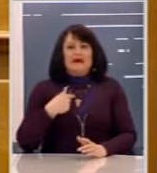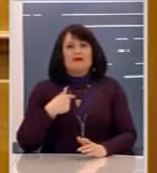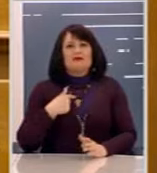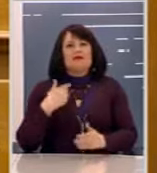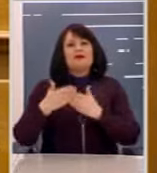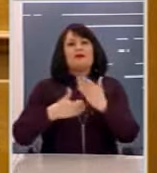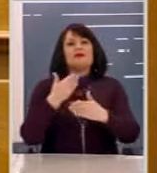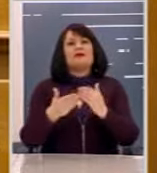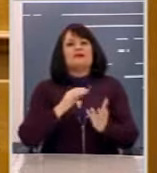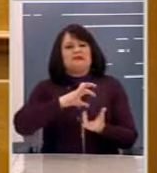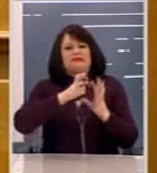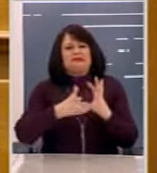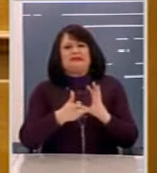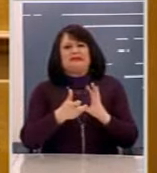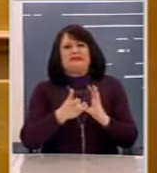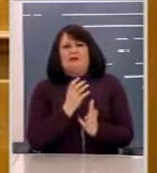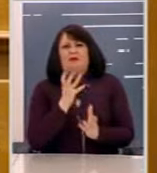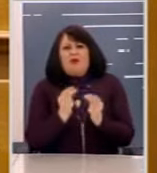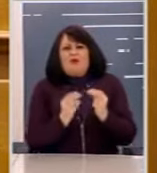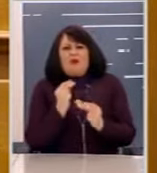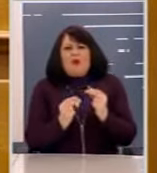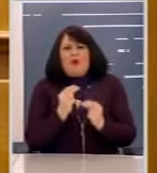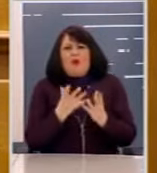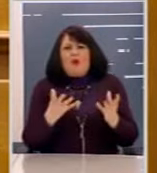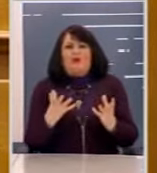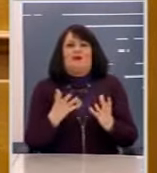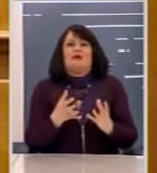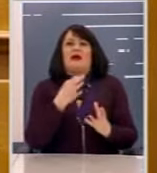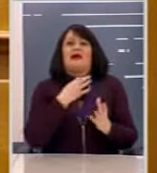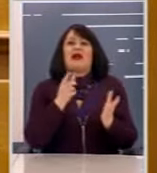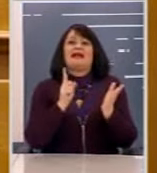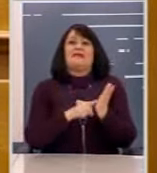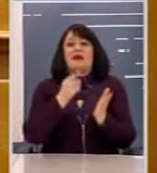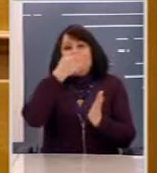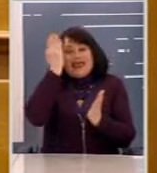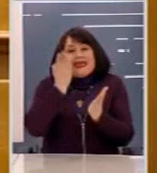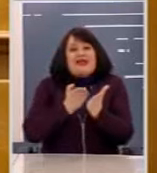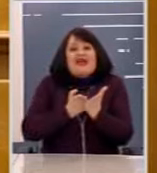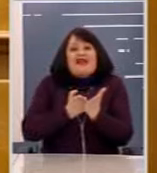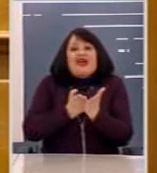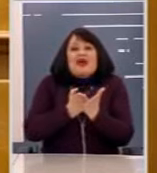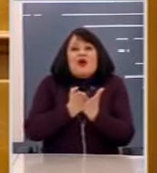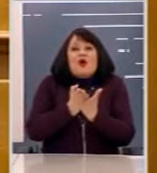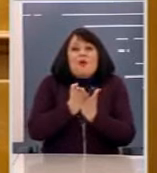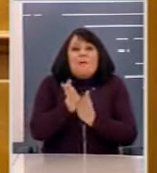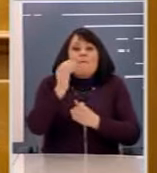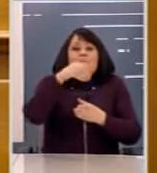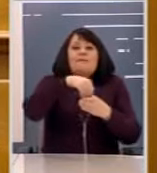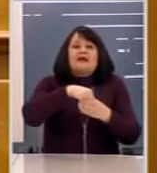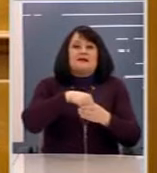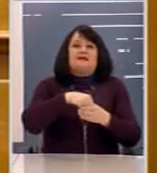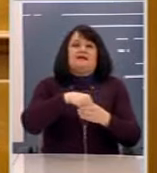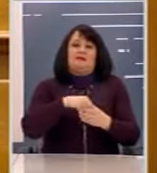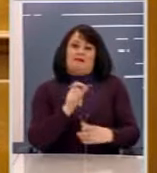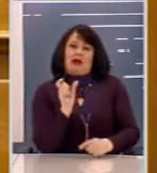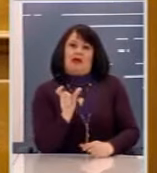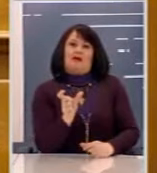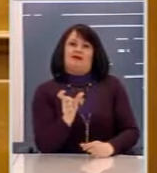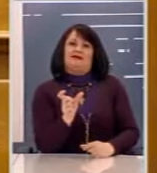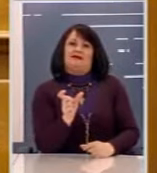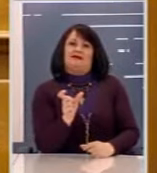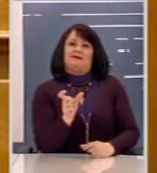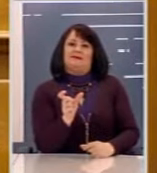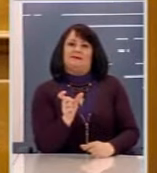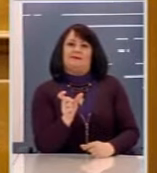διαχρονικές στρεβλώσεις και τις παθογένειες του συστήματος και την ανάγκη ηθικοποίησής του. Ακριβώς για να δώσουμε το σήμα ότι